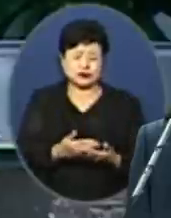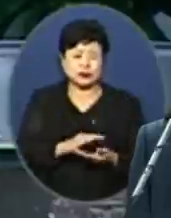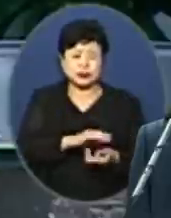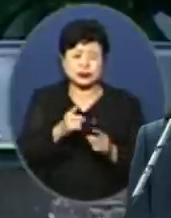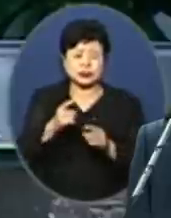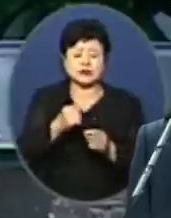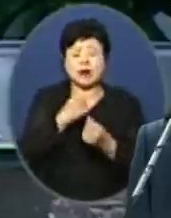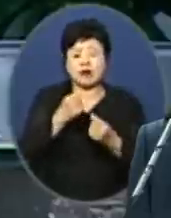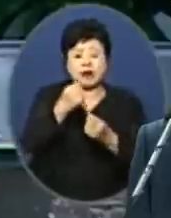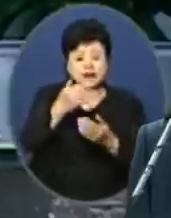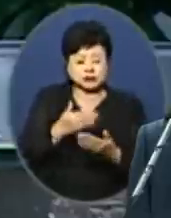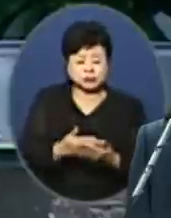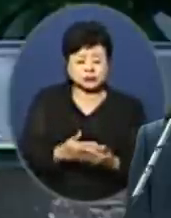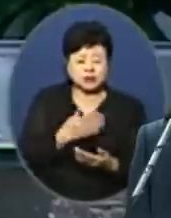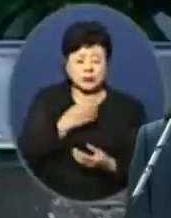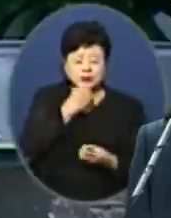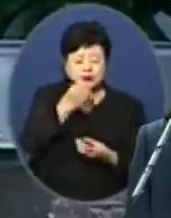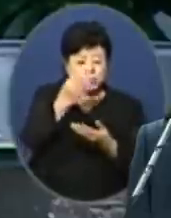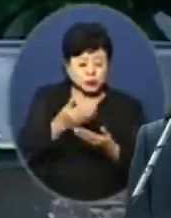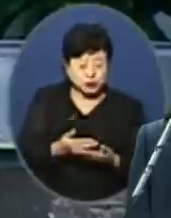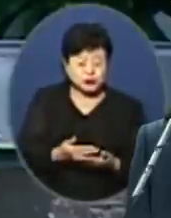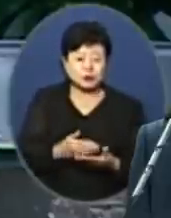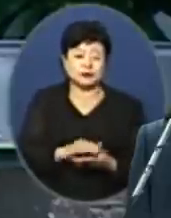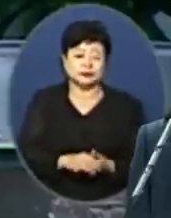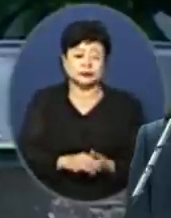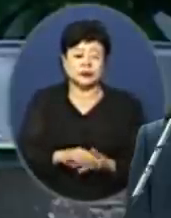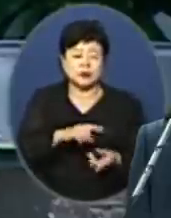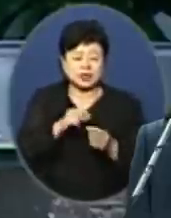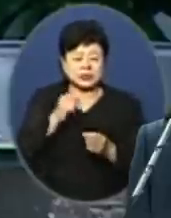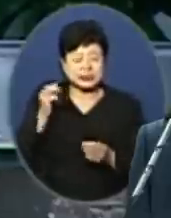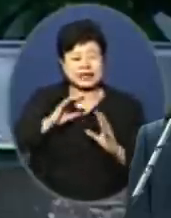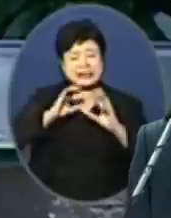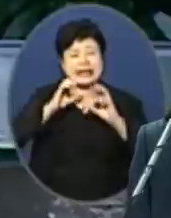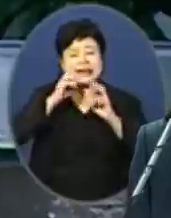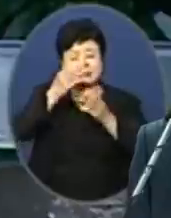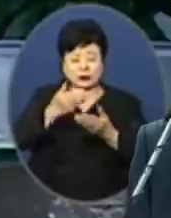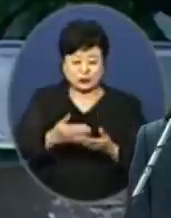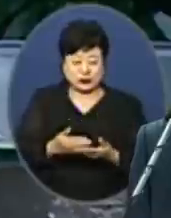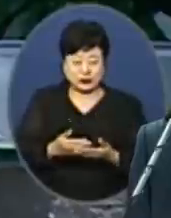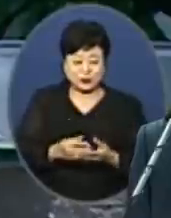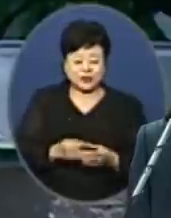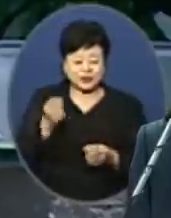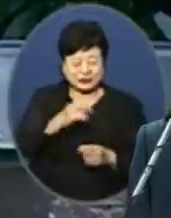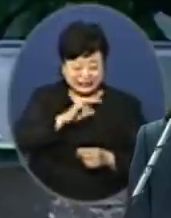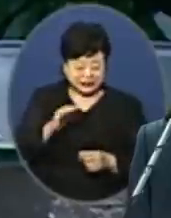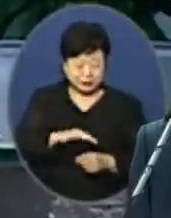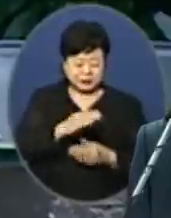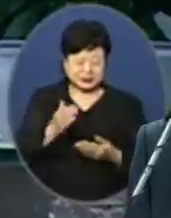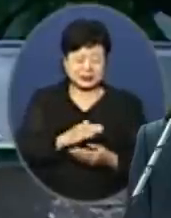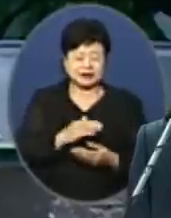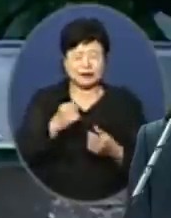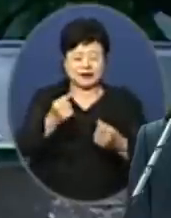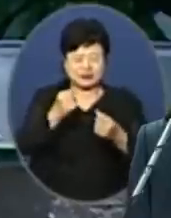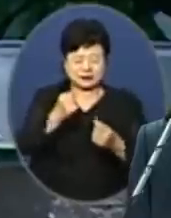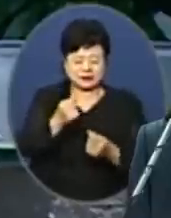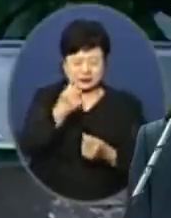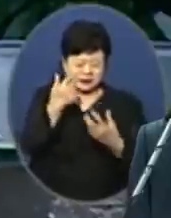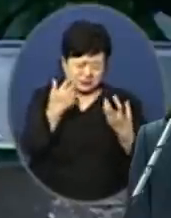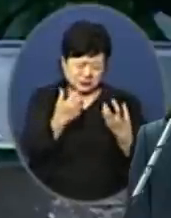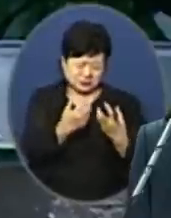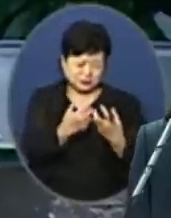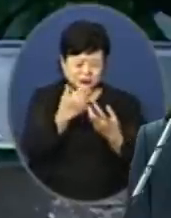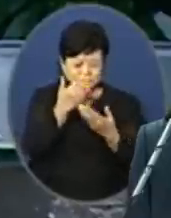치료와 건강을 주시고 아브라함의 복을 주시고 부활 영생 천국을 주시고 영혼이 잘됨 같이 범사에 잘되며